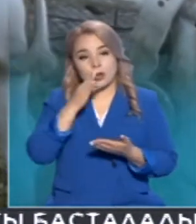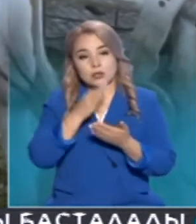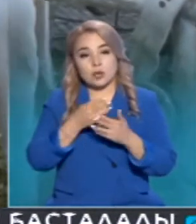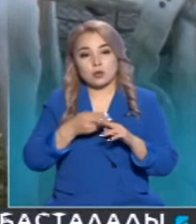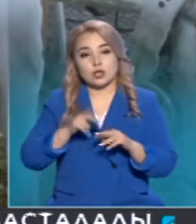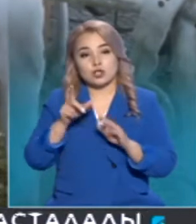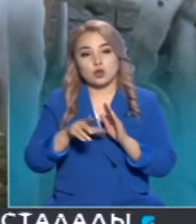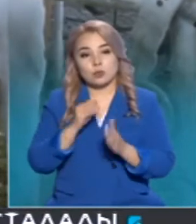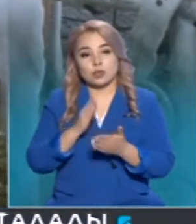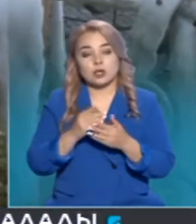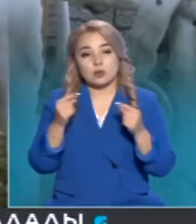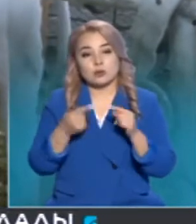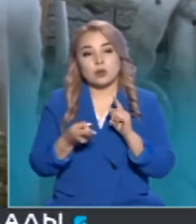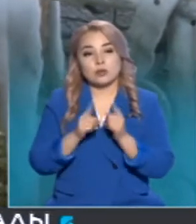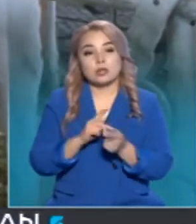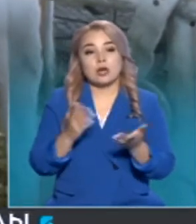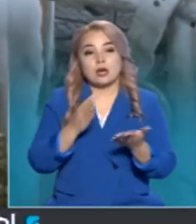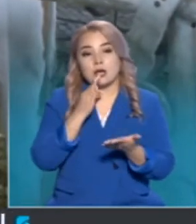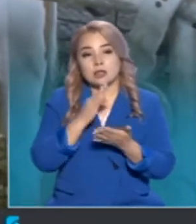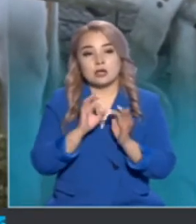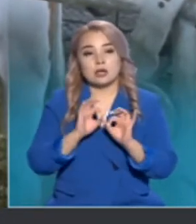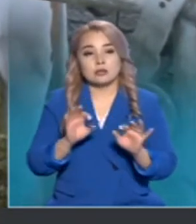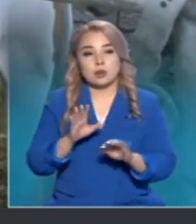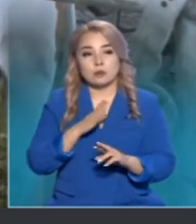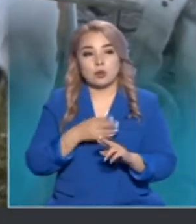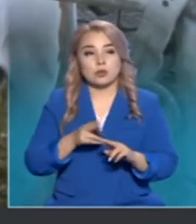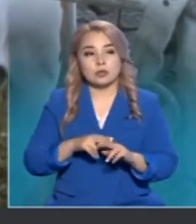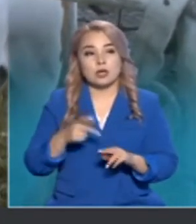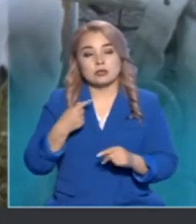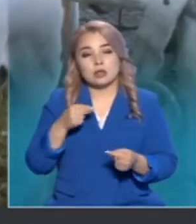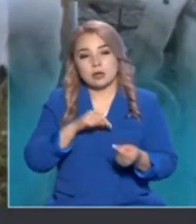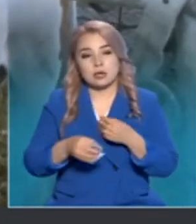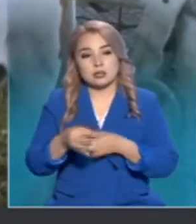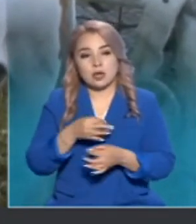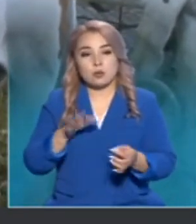депутаттар нақты қандай өзгерістер болатынын айтып берді. Енді өз арада талқылаймыз.